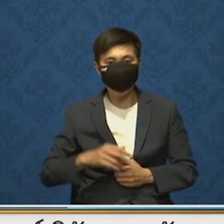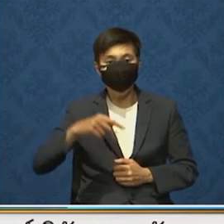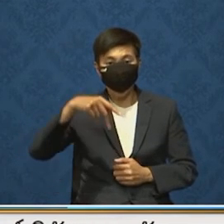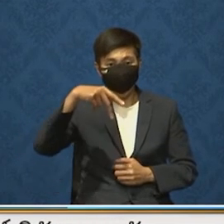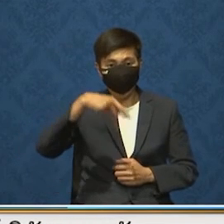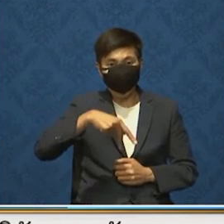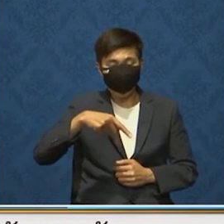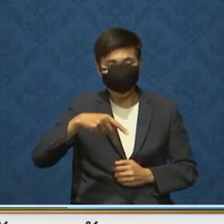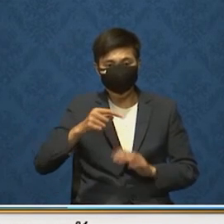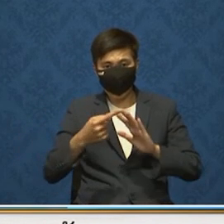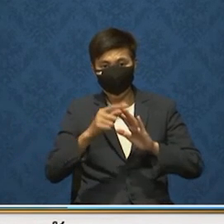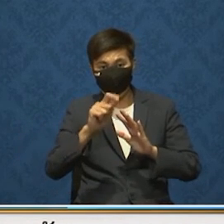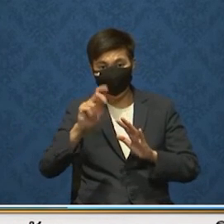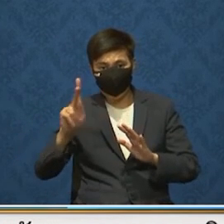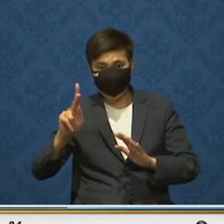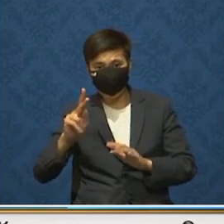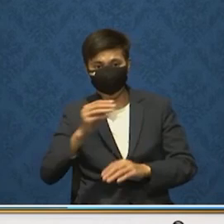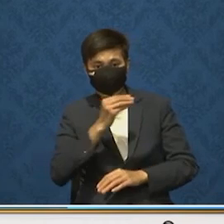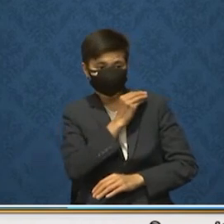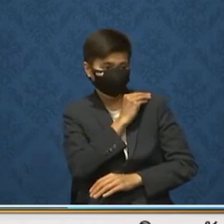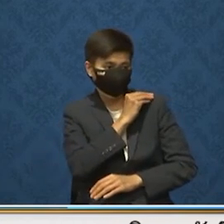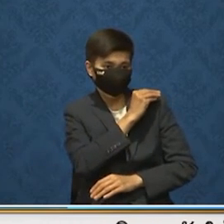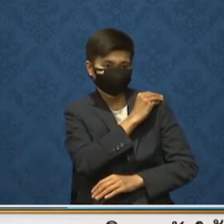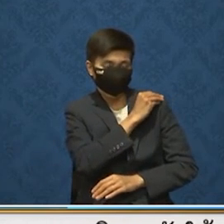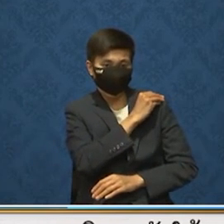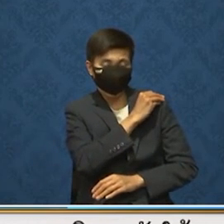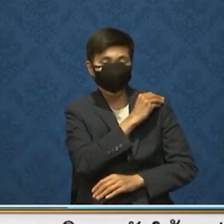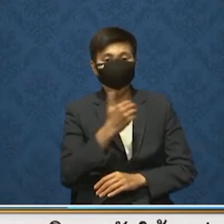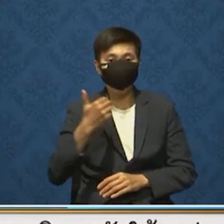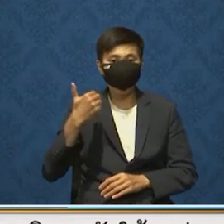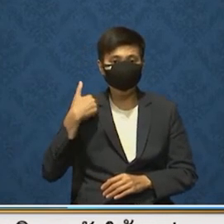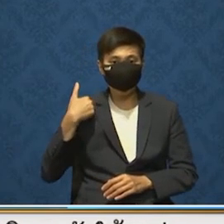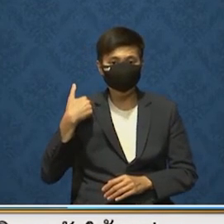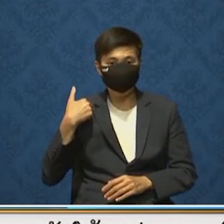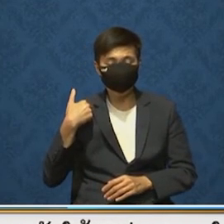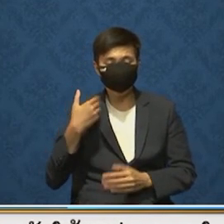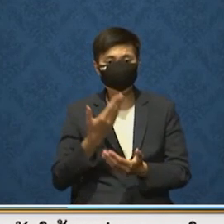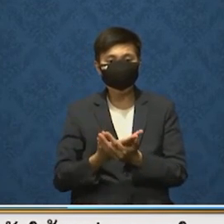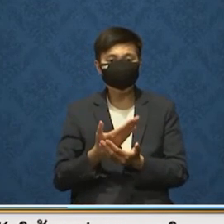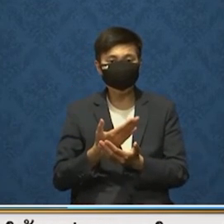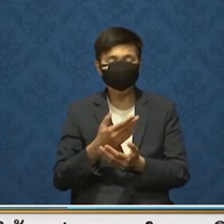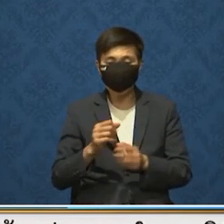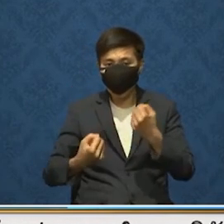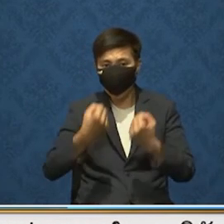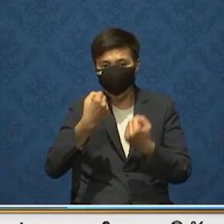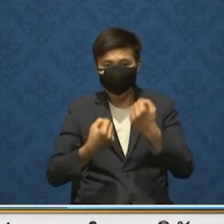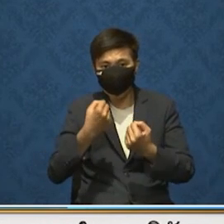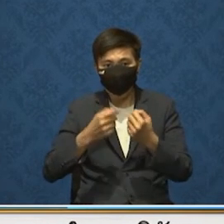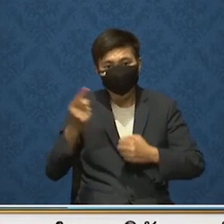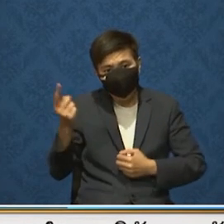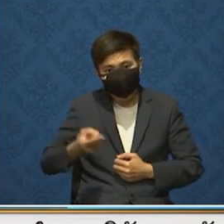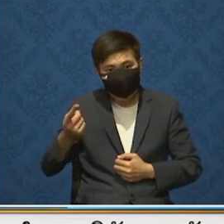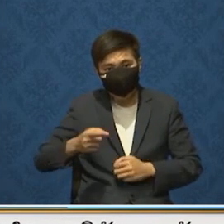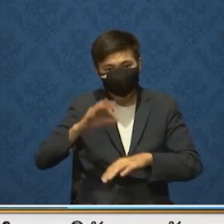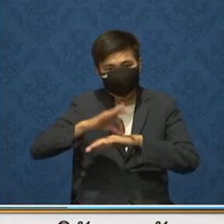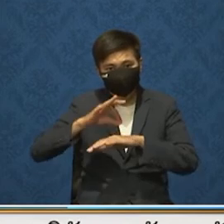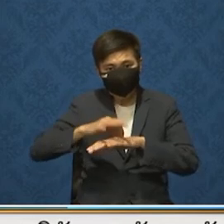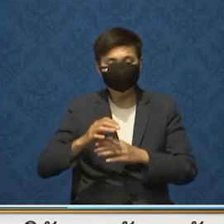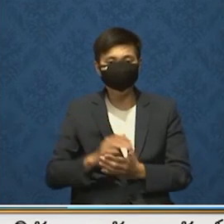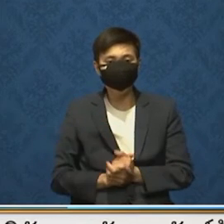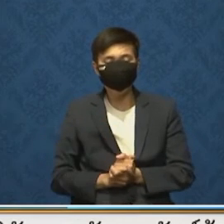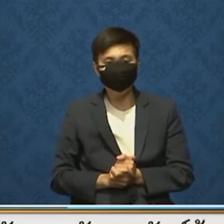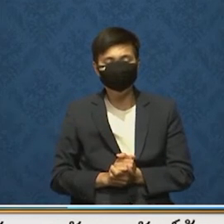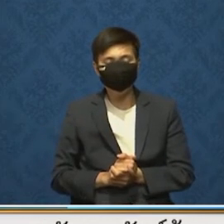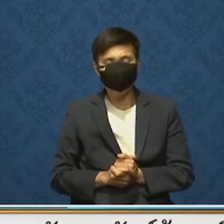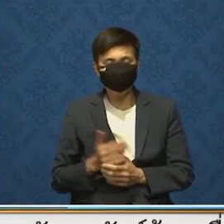งหมดพันเอกถ้าไม่เอาก็ได้ 21,000 บาต่อเดือนพนตีเทาไห่ผมก็จไม่ได้